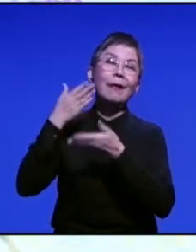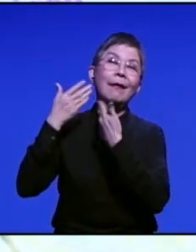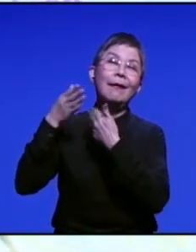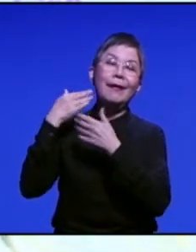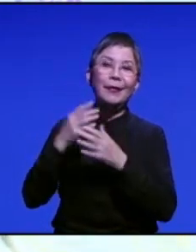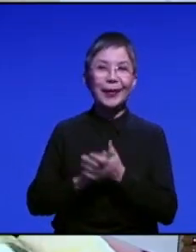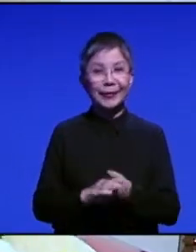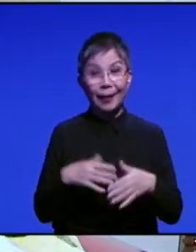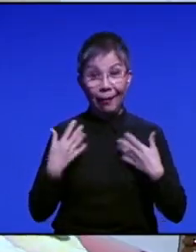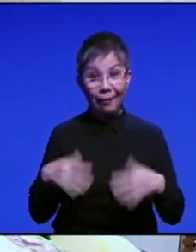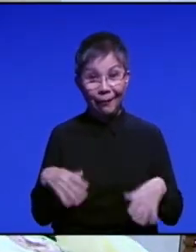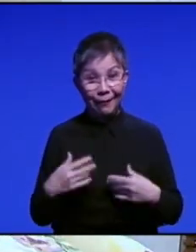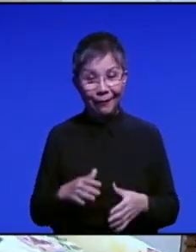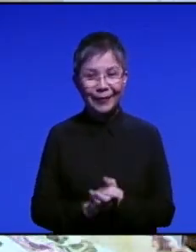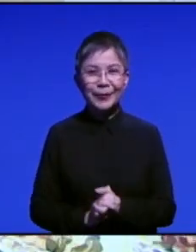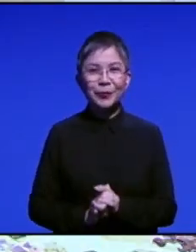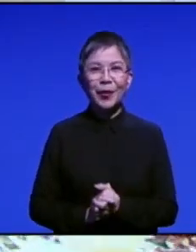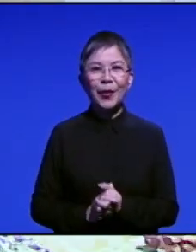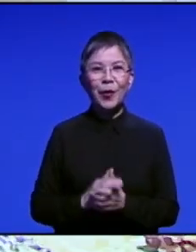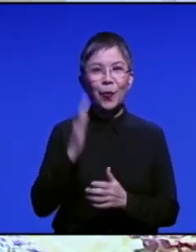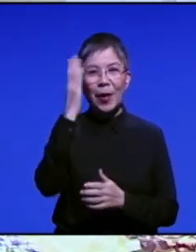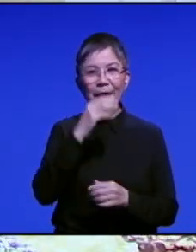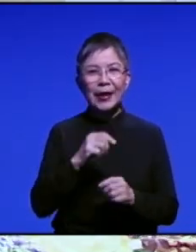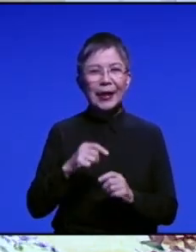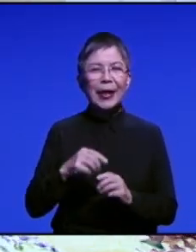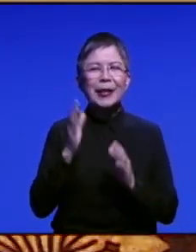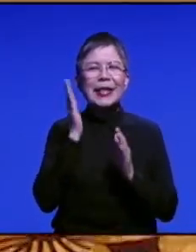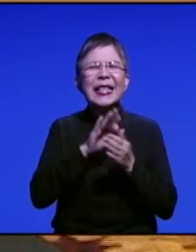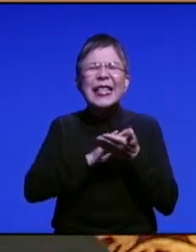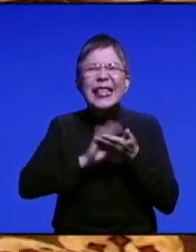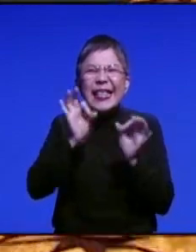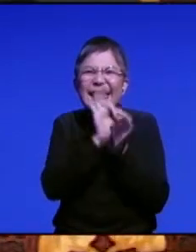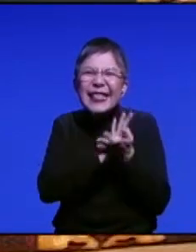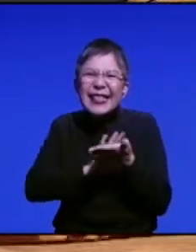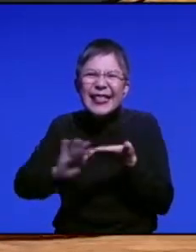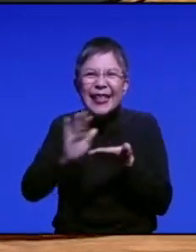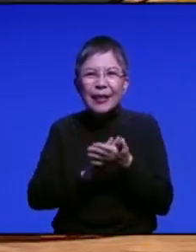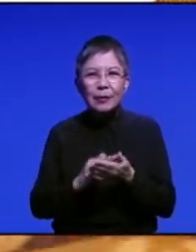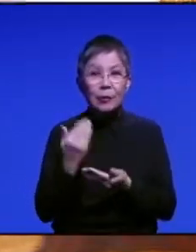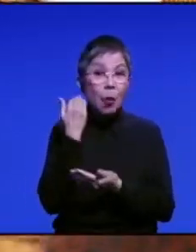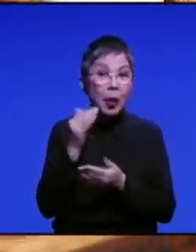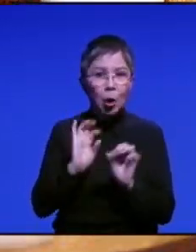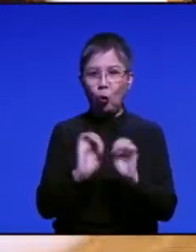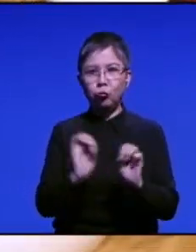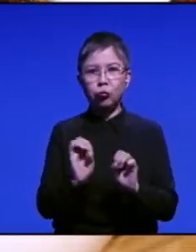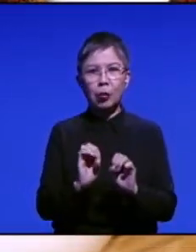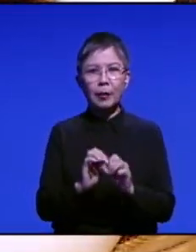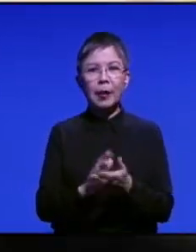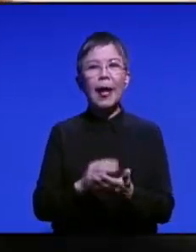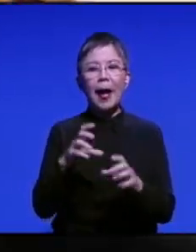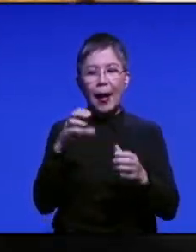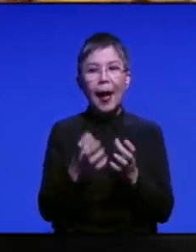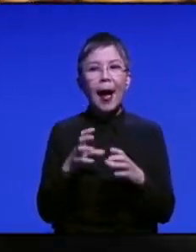Untuk bagian wajah, saya ingin tampil dengan wajah tirus. Tenang, nggak perlu operasi, tetapi menggunakan alat